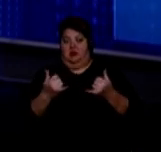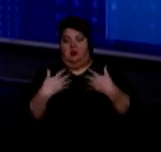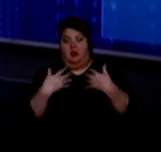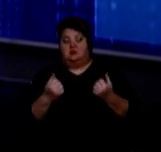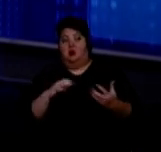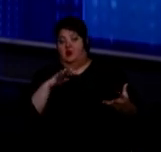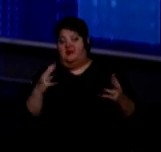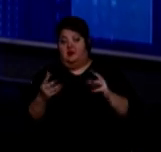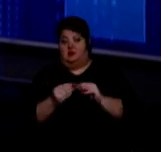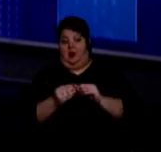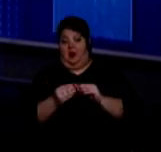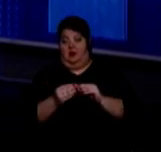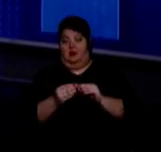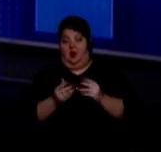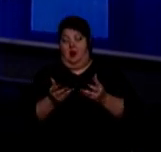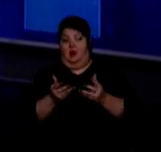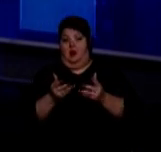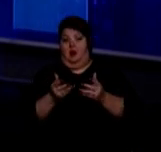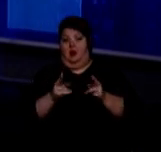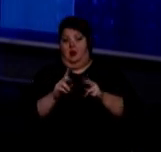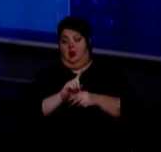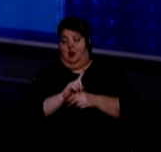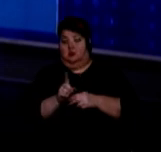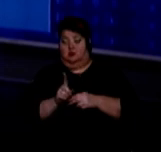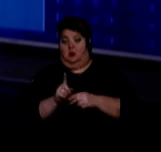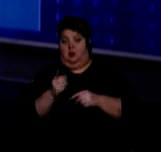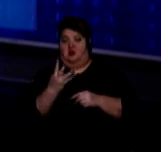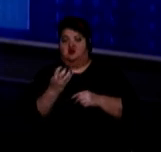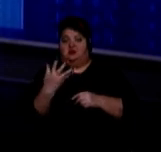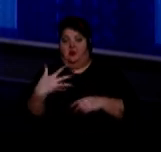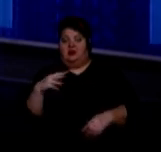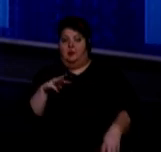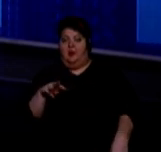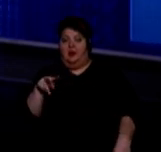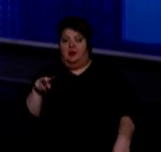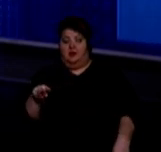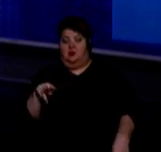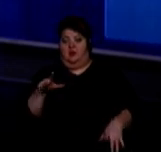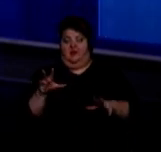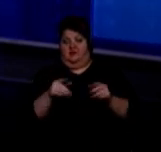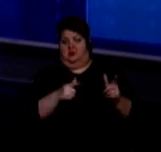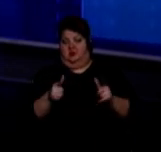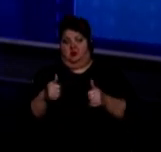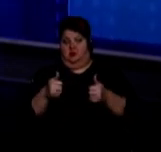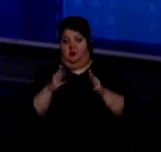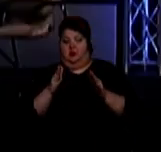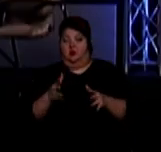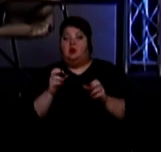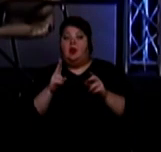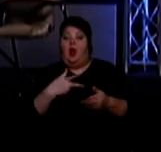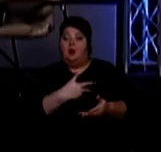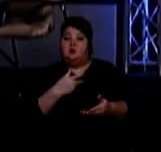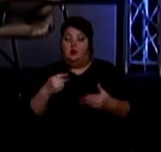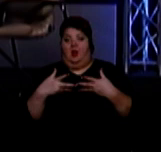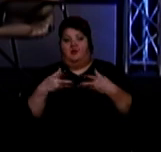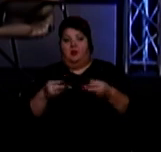прийнята доза, як я вже сказав, 450 мл. Відповідна підготовка, все буде добре, це абсолютно не нашкодить. Як донорство впливає